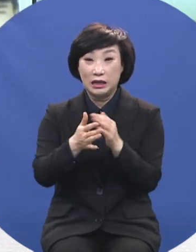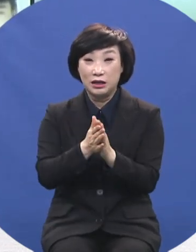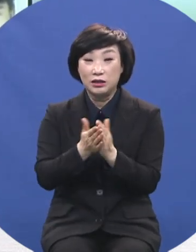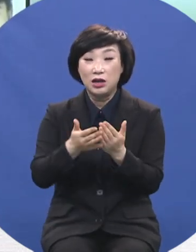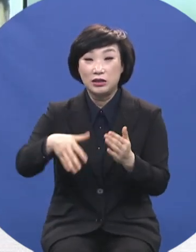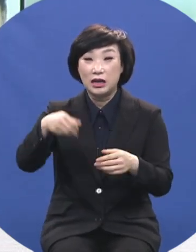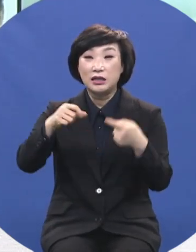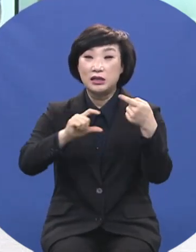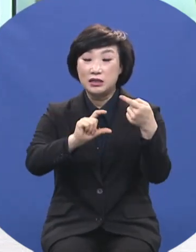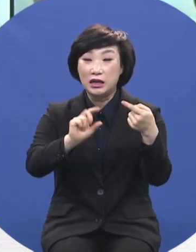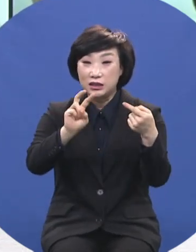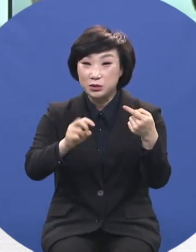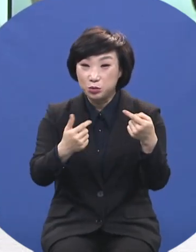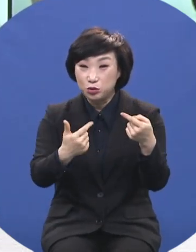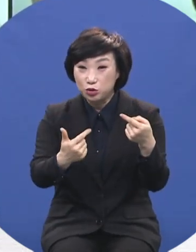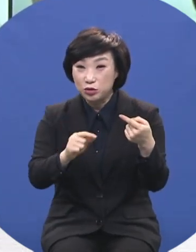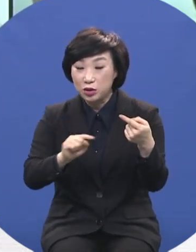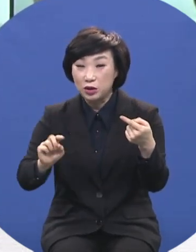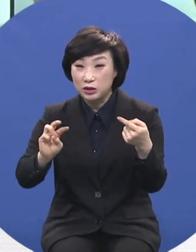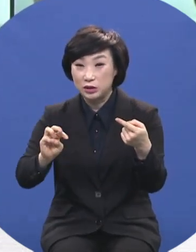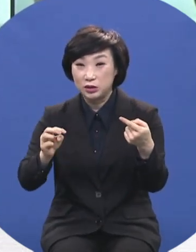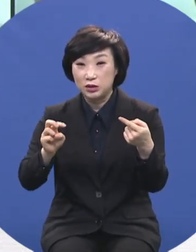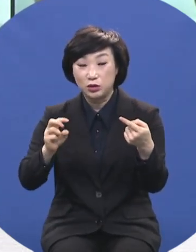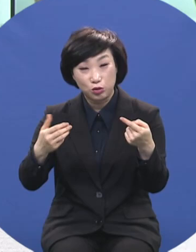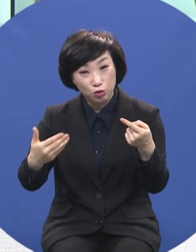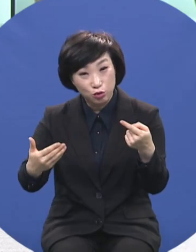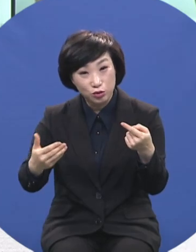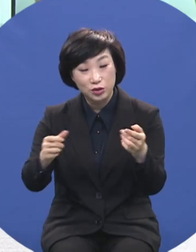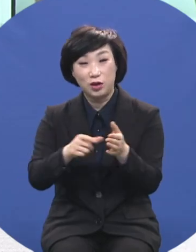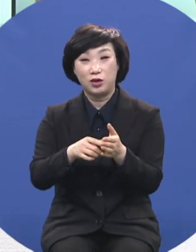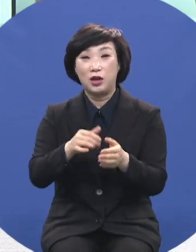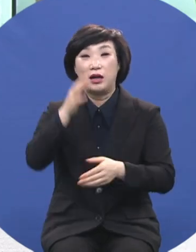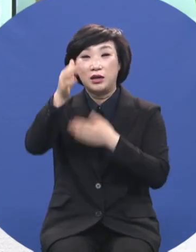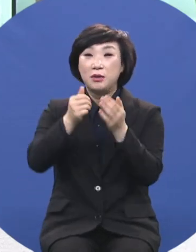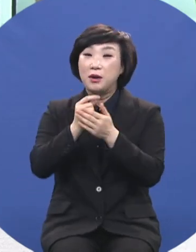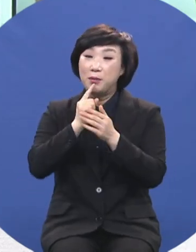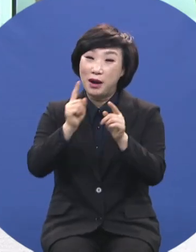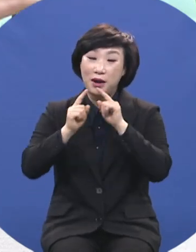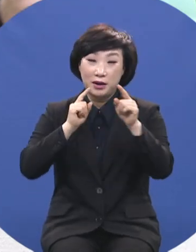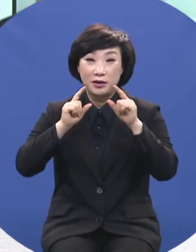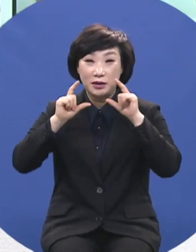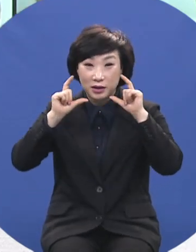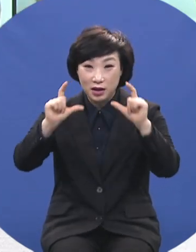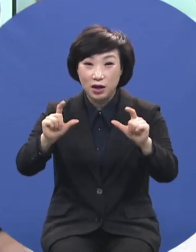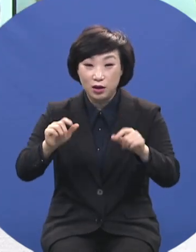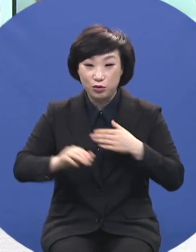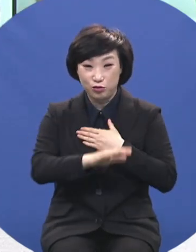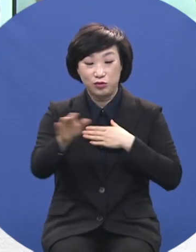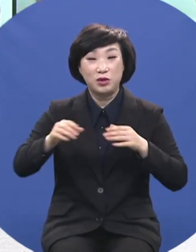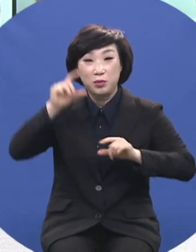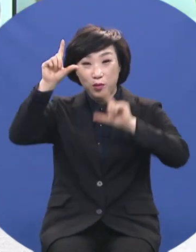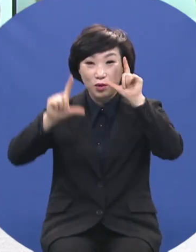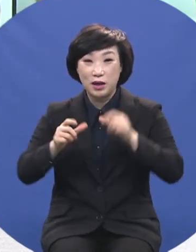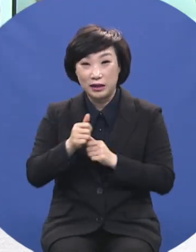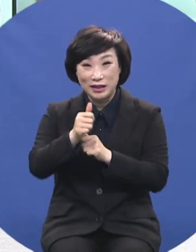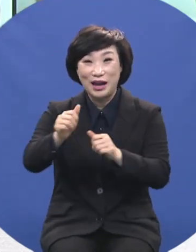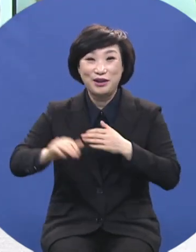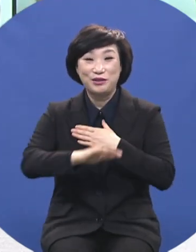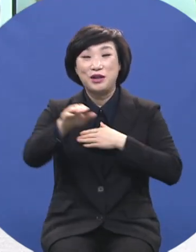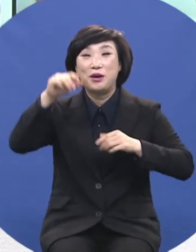1장 26절로 29절에 하나님이 가라사대 우리의 형상을 따라